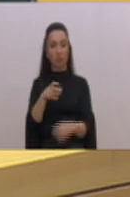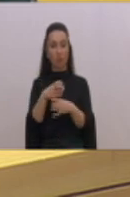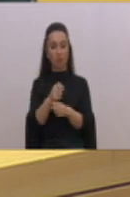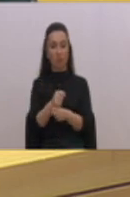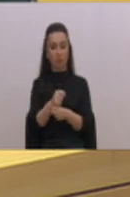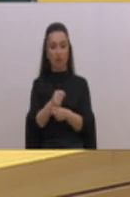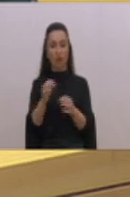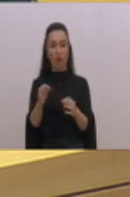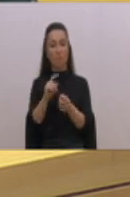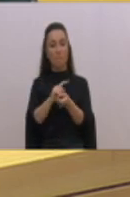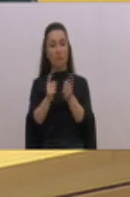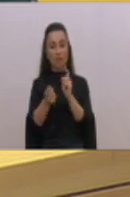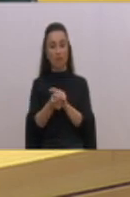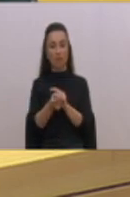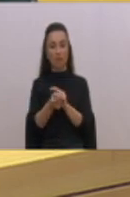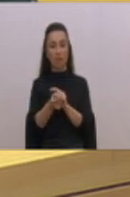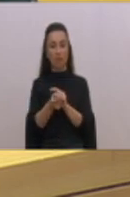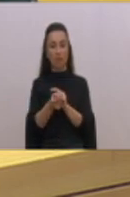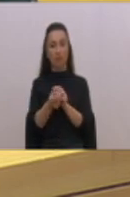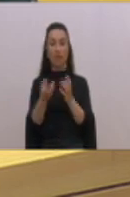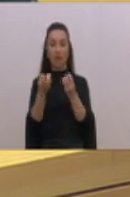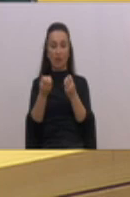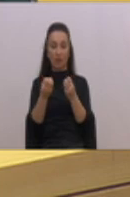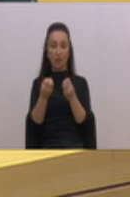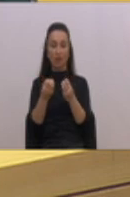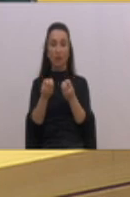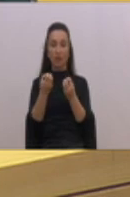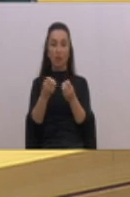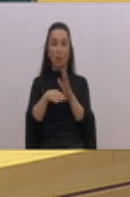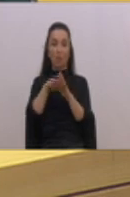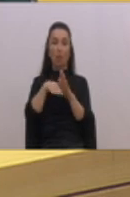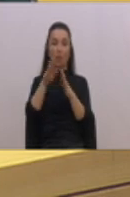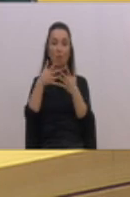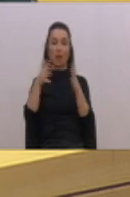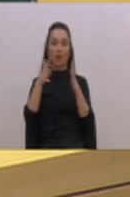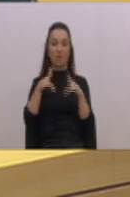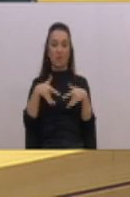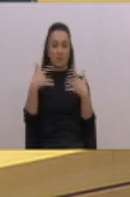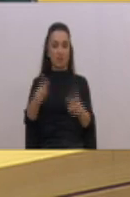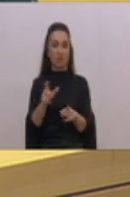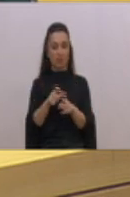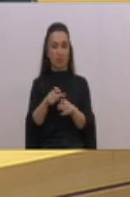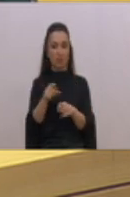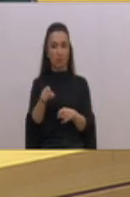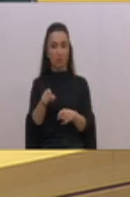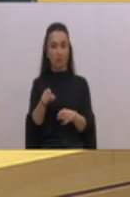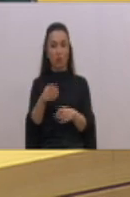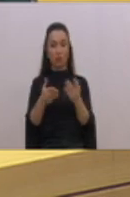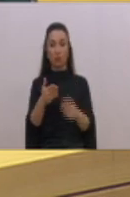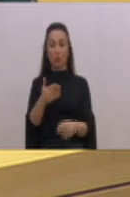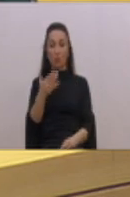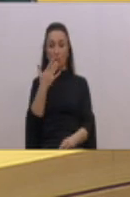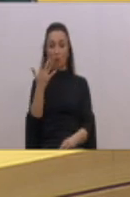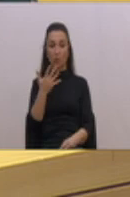შემცირებას, არამედ პირიქით. აღვივებდა და აღვივებს კიდევ უფრო მეტად ზიზღის ენას. თქვენ რომ პოლიტიკური